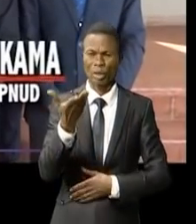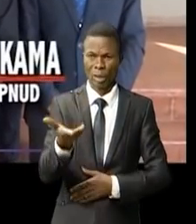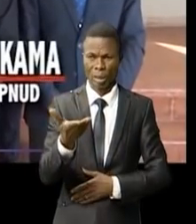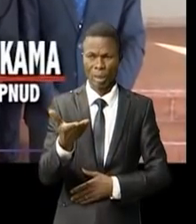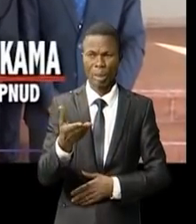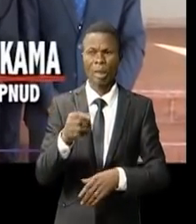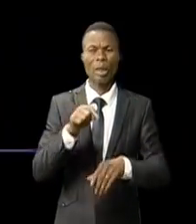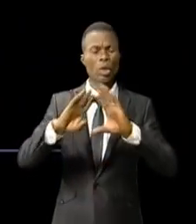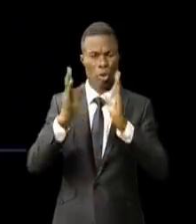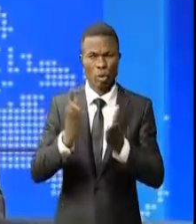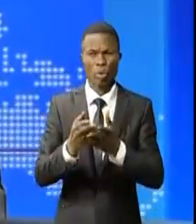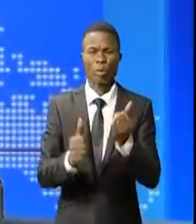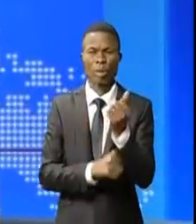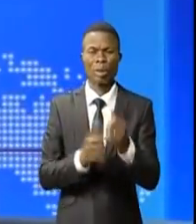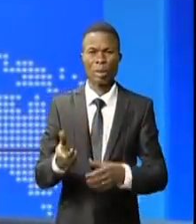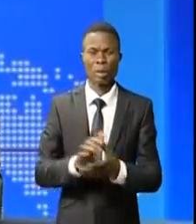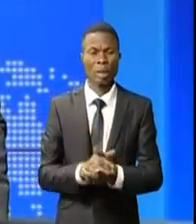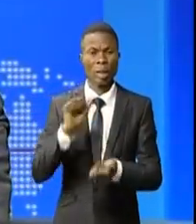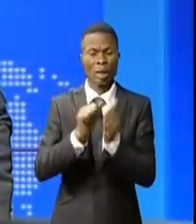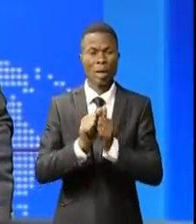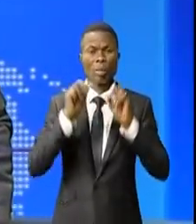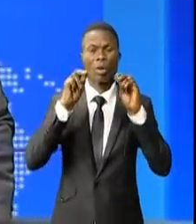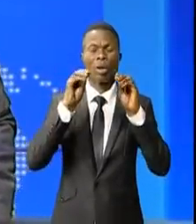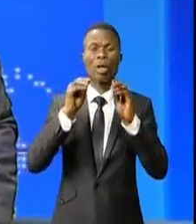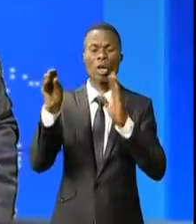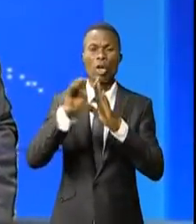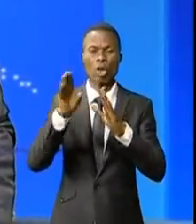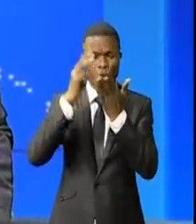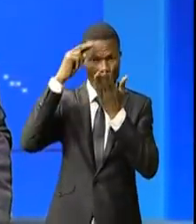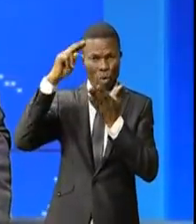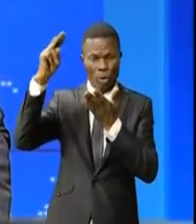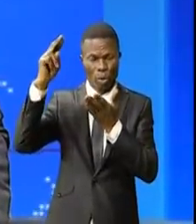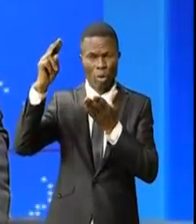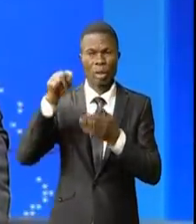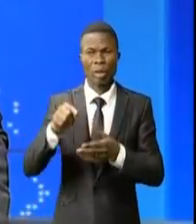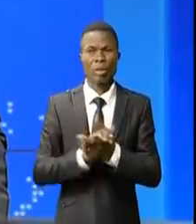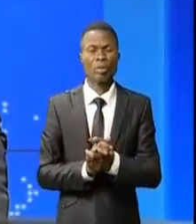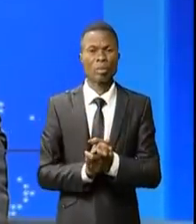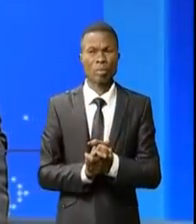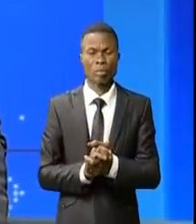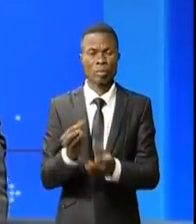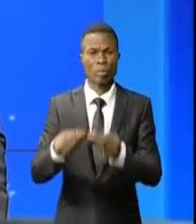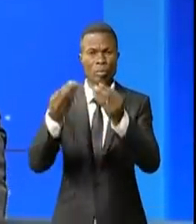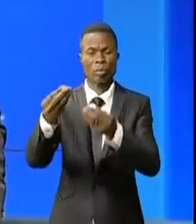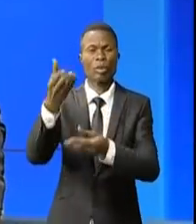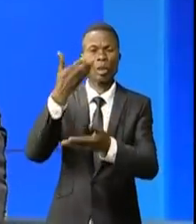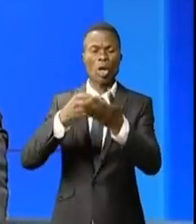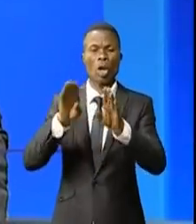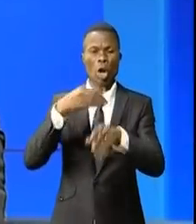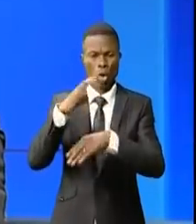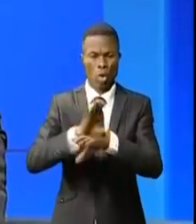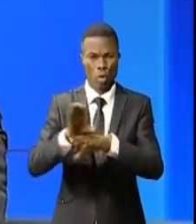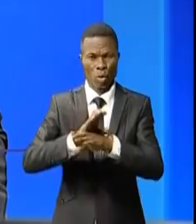faire que tout le monde soit... Au chapitre de l'enseignement supérieur et universitaire, il y a eu remise aux reprises à